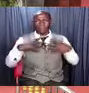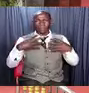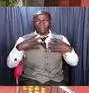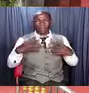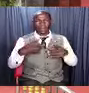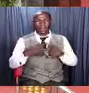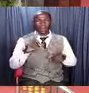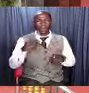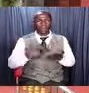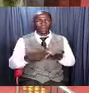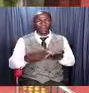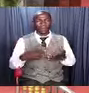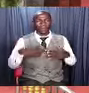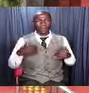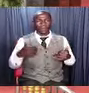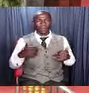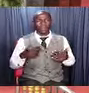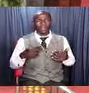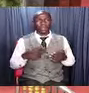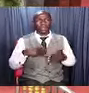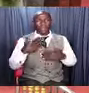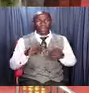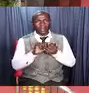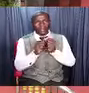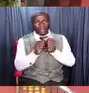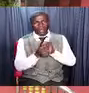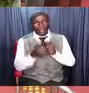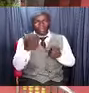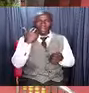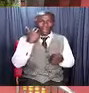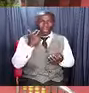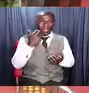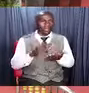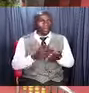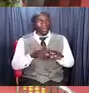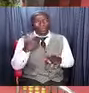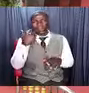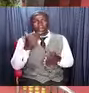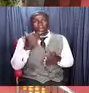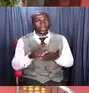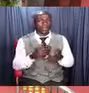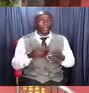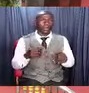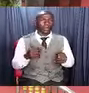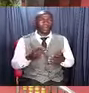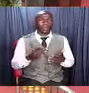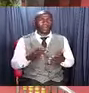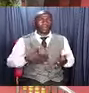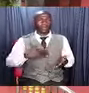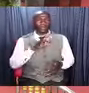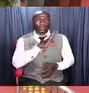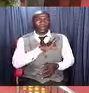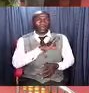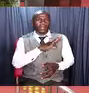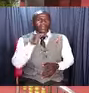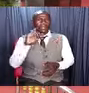Mara wiki moja ni mzima, but sometimes 1 week mara I'm okay, wiki ingine ugonjwa umerudi, and 1 week the sickness mana has come matunda back yangu hayakai, because my fruit